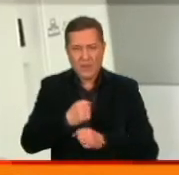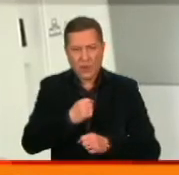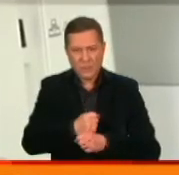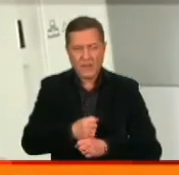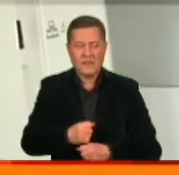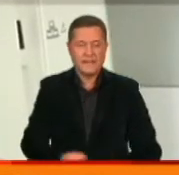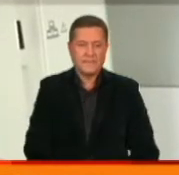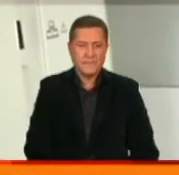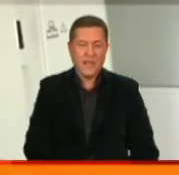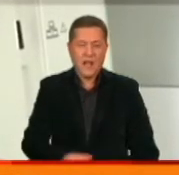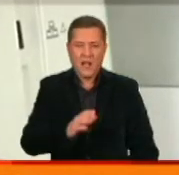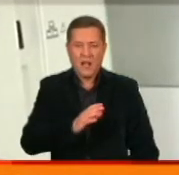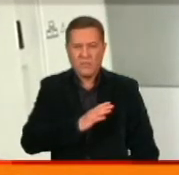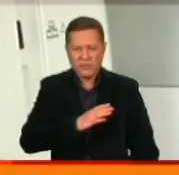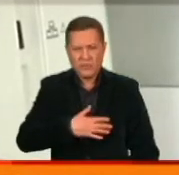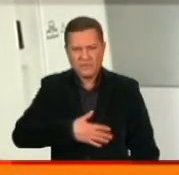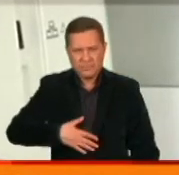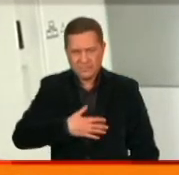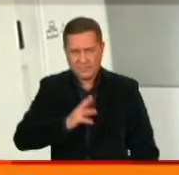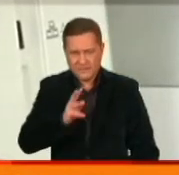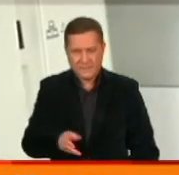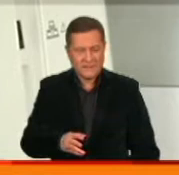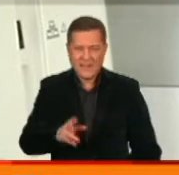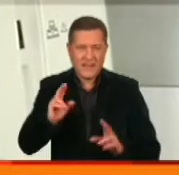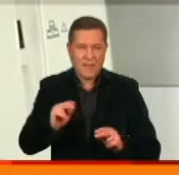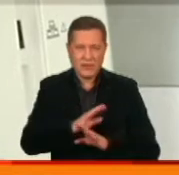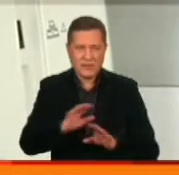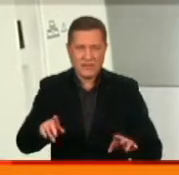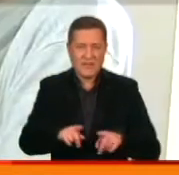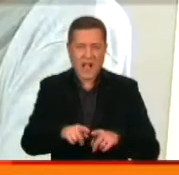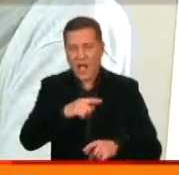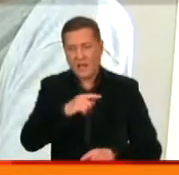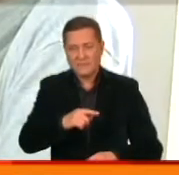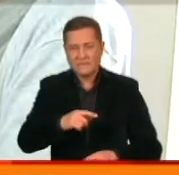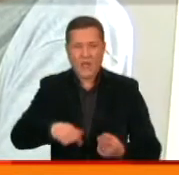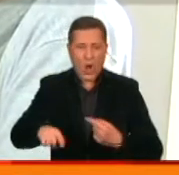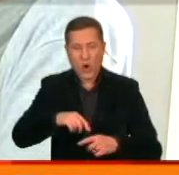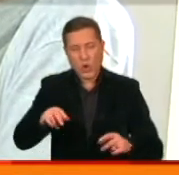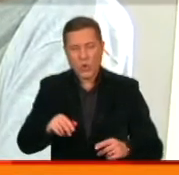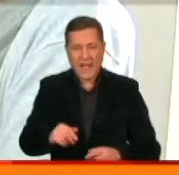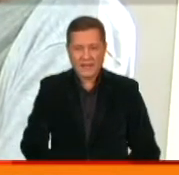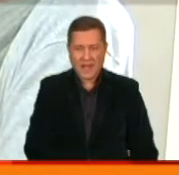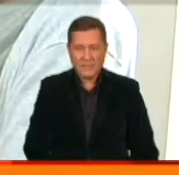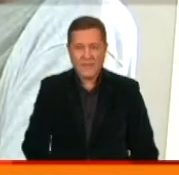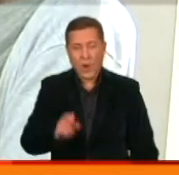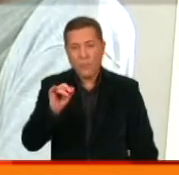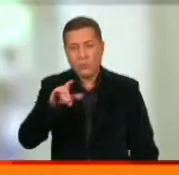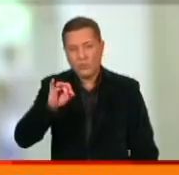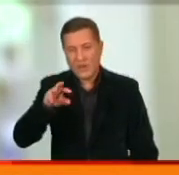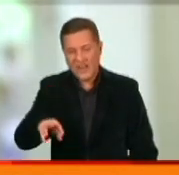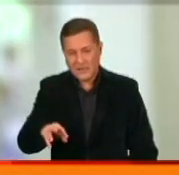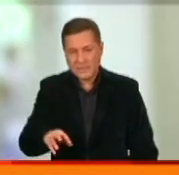так само, просто на цей раз не пощастило. Така російська рулетка. Лікарі ж нагадують, ботулізм